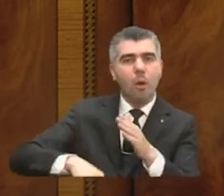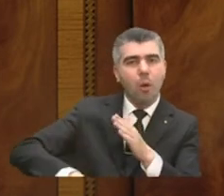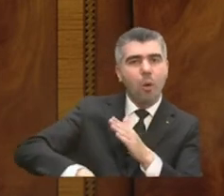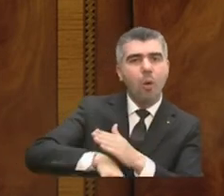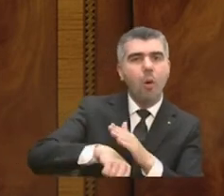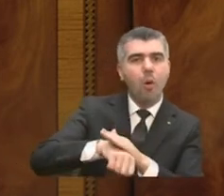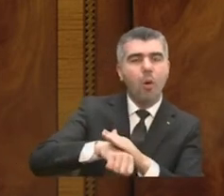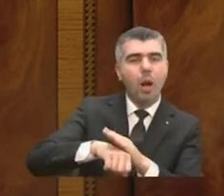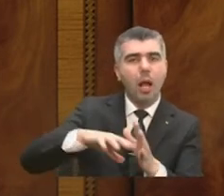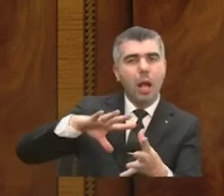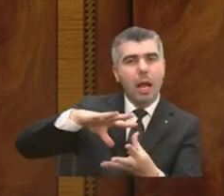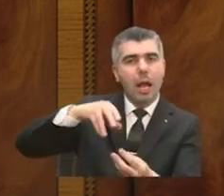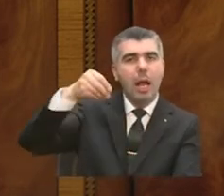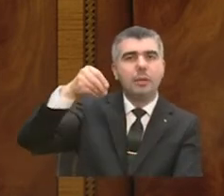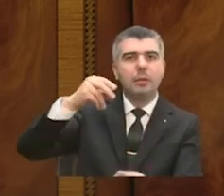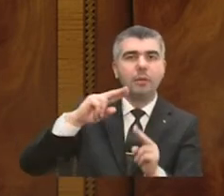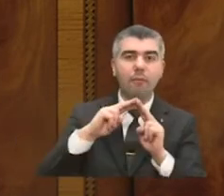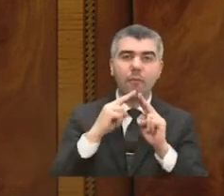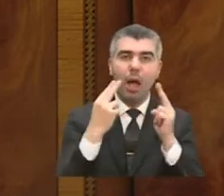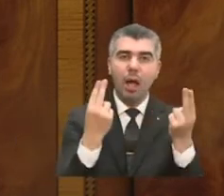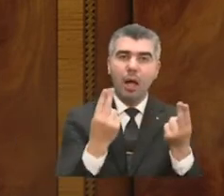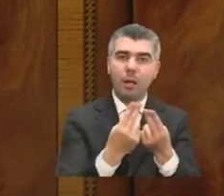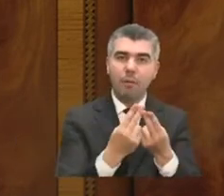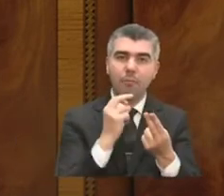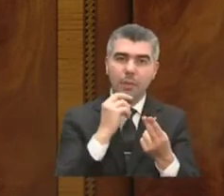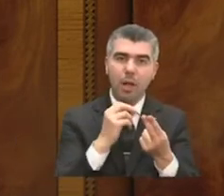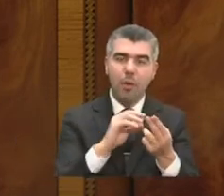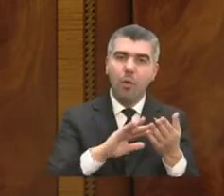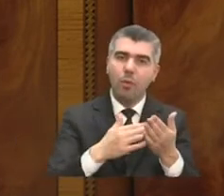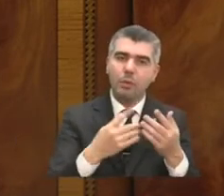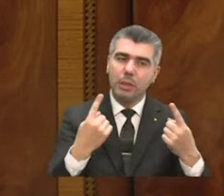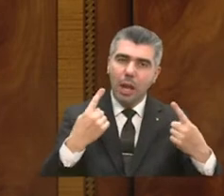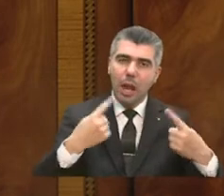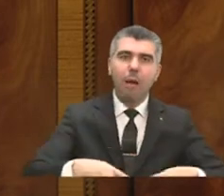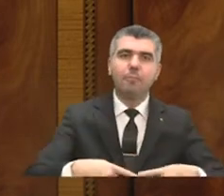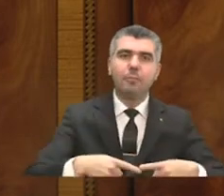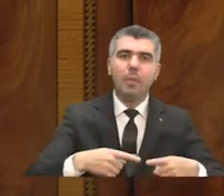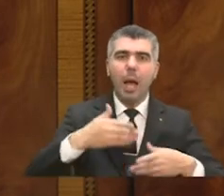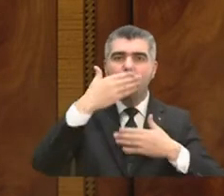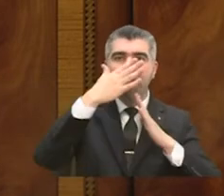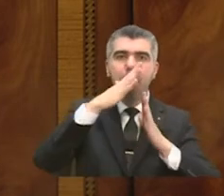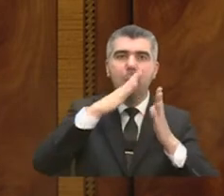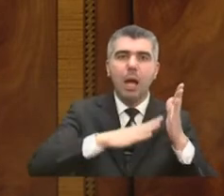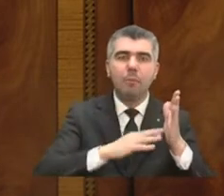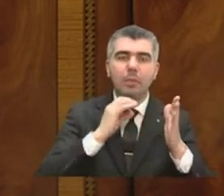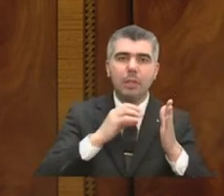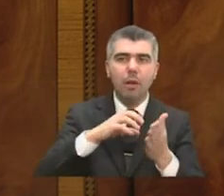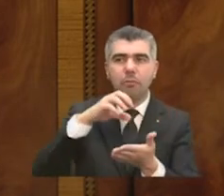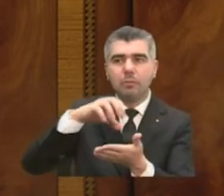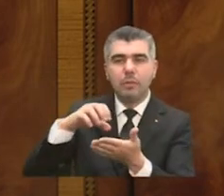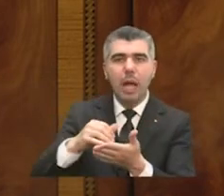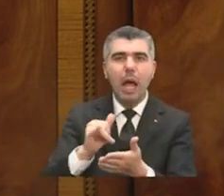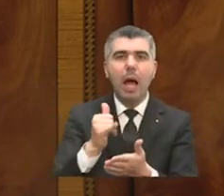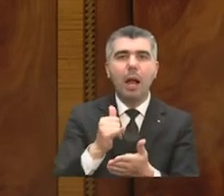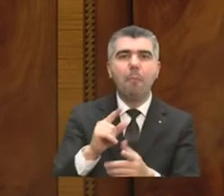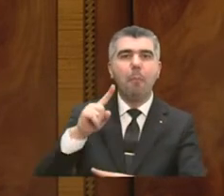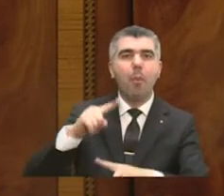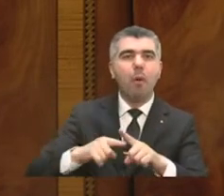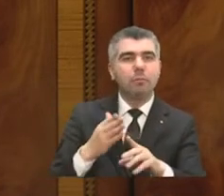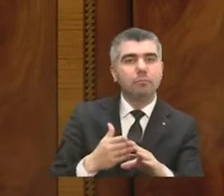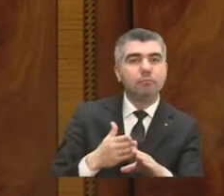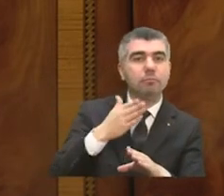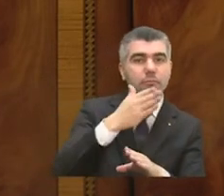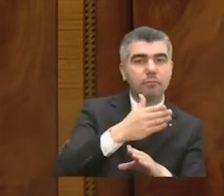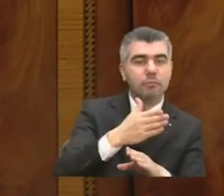Donc, évidemment, il y avait aussi les résultats de notre du dernier